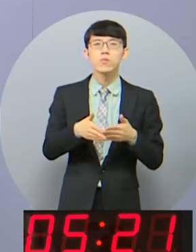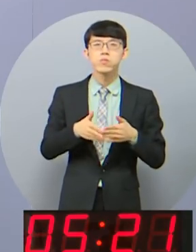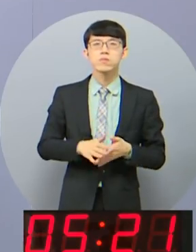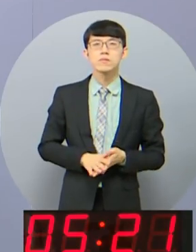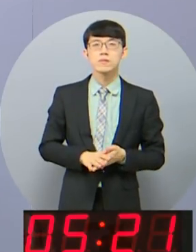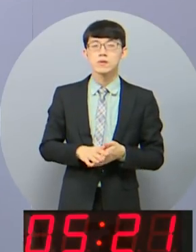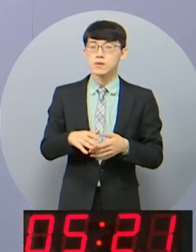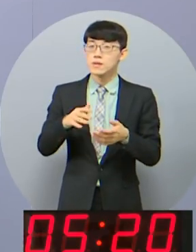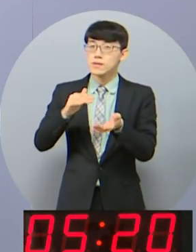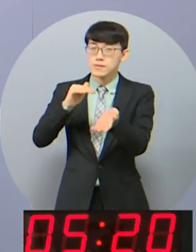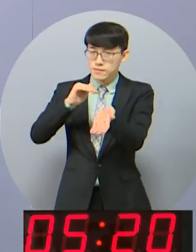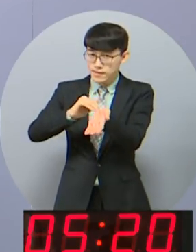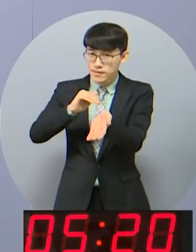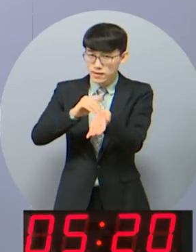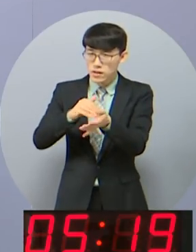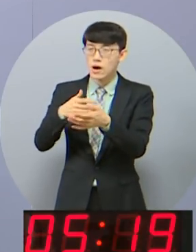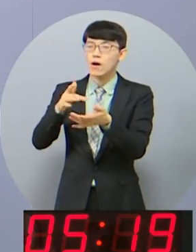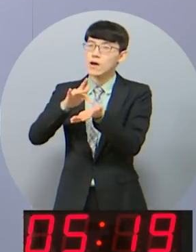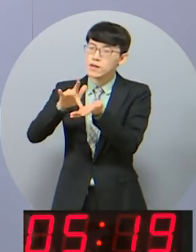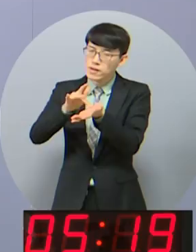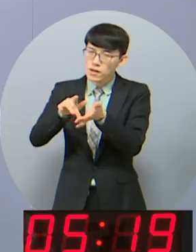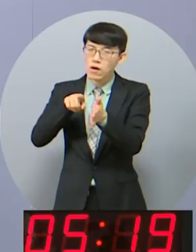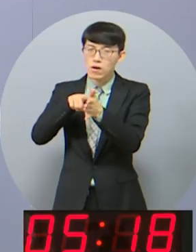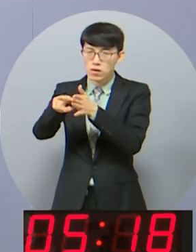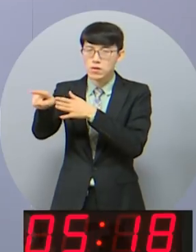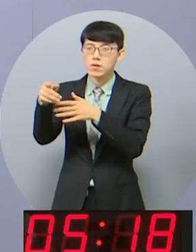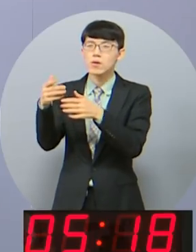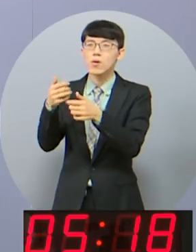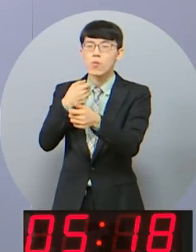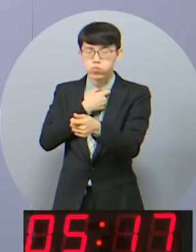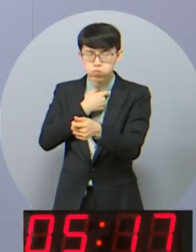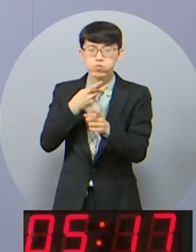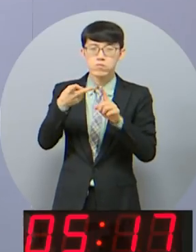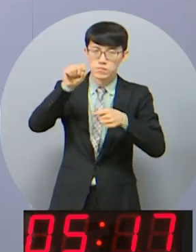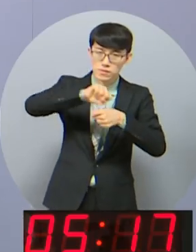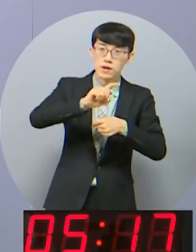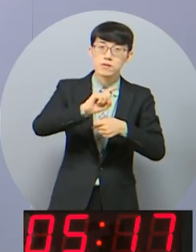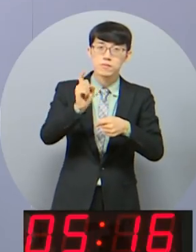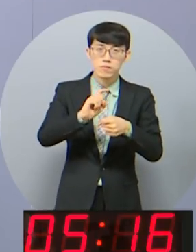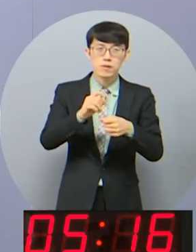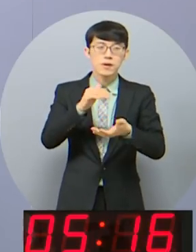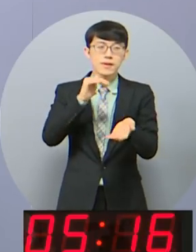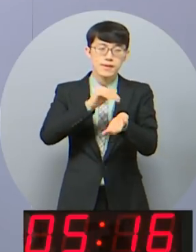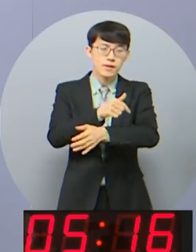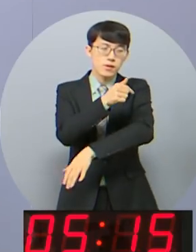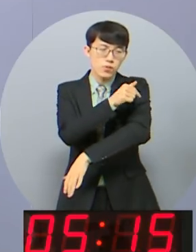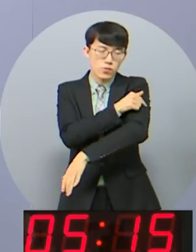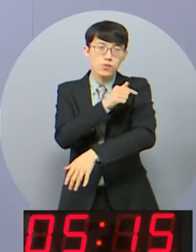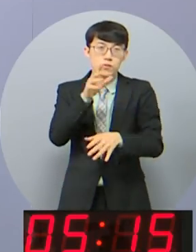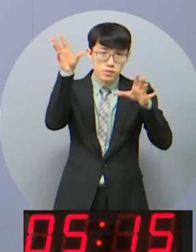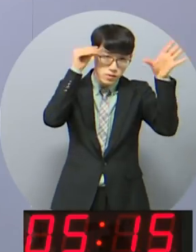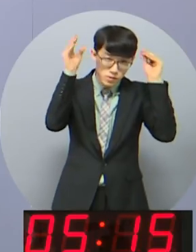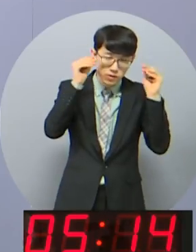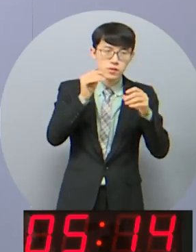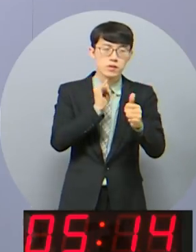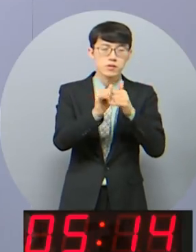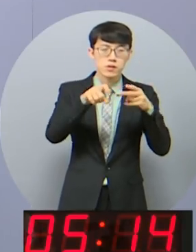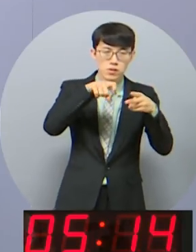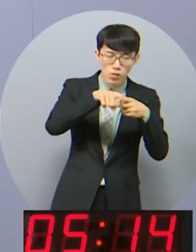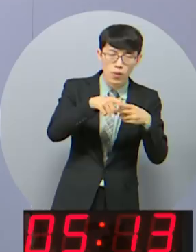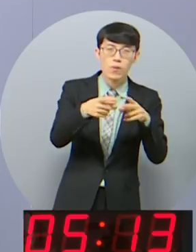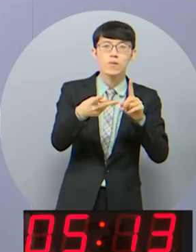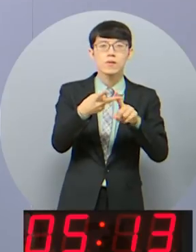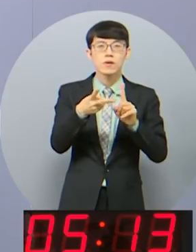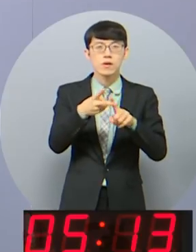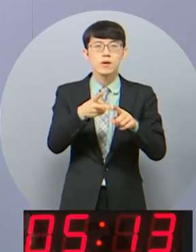外，更可透过有医护背景专业的社工师、心理师的协助，运用